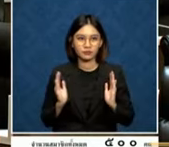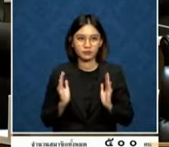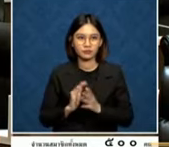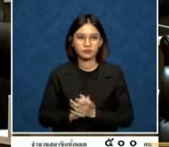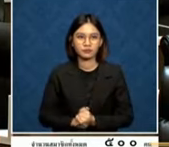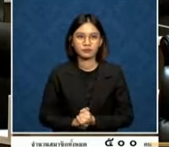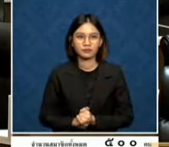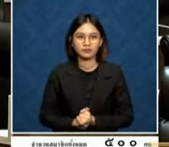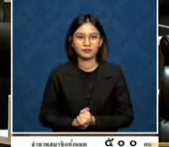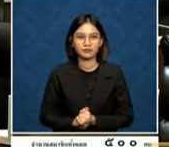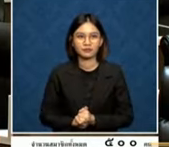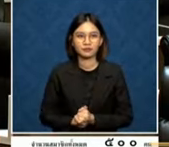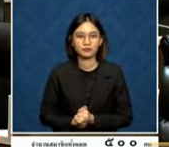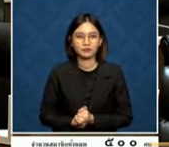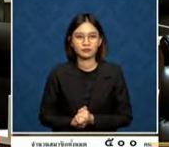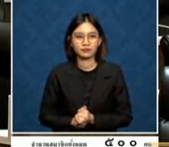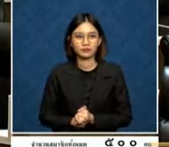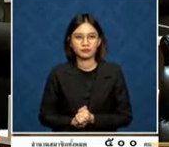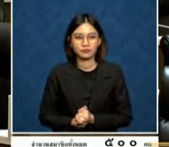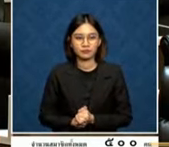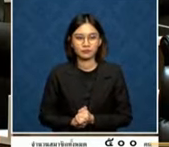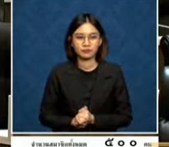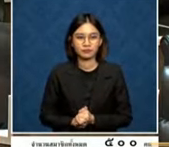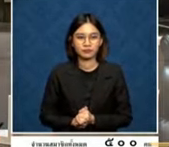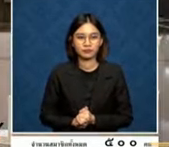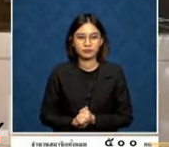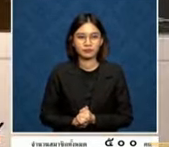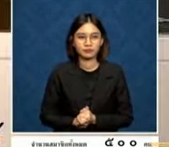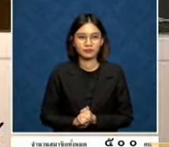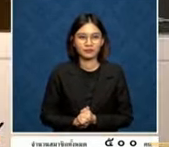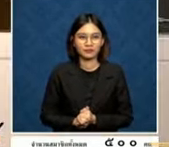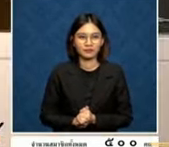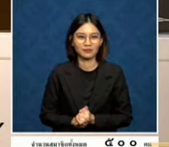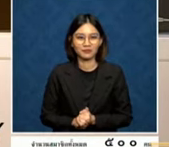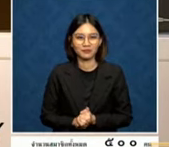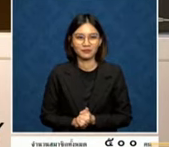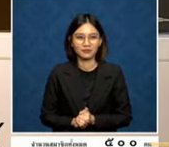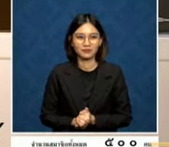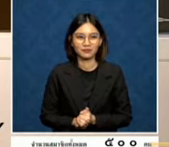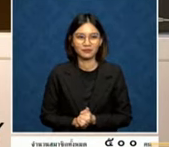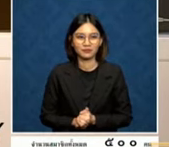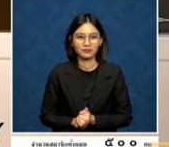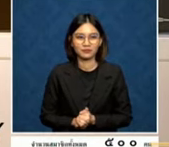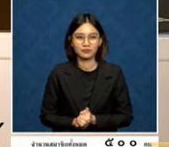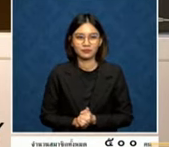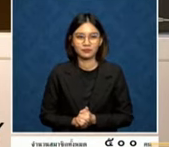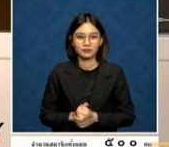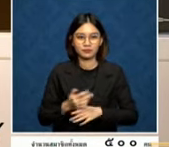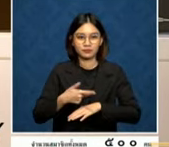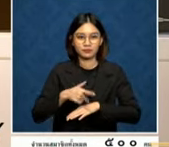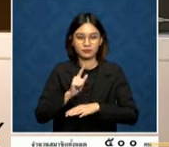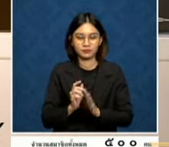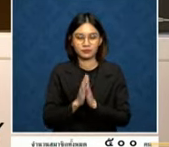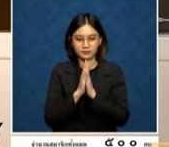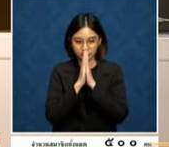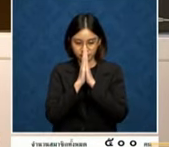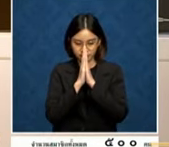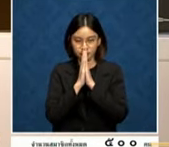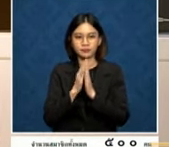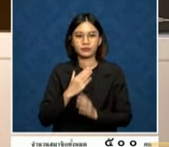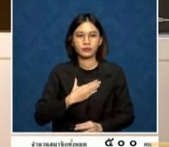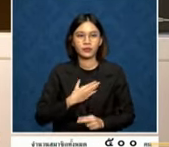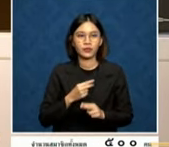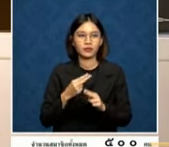ครับขอบคุณครับต่อไปท่านจิรัชญาสรรพโสเชิญครับเรียนท่านประธานสภาที่